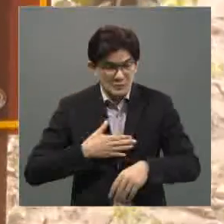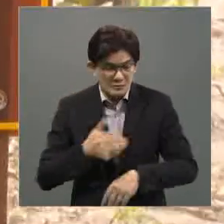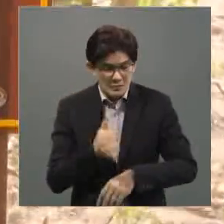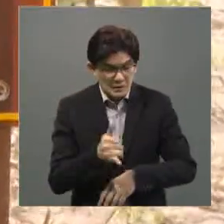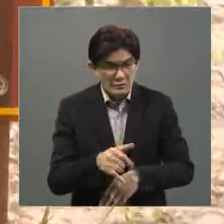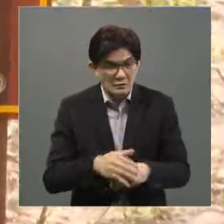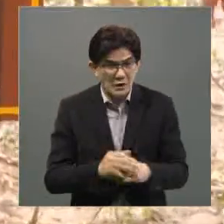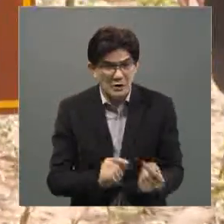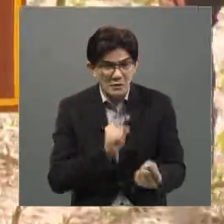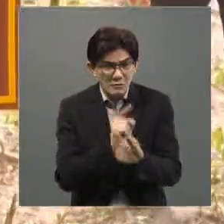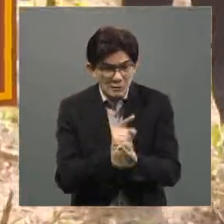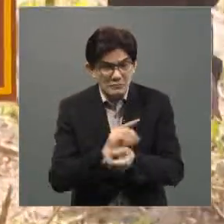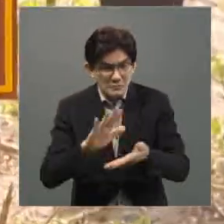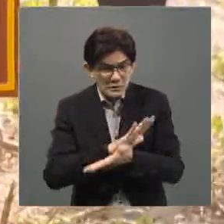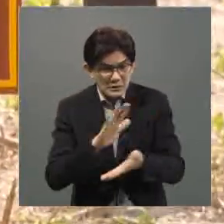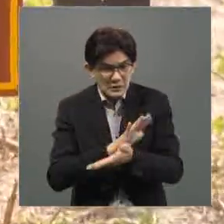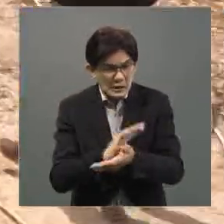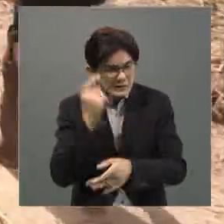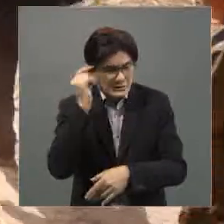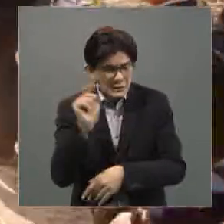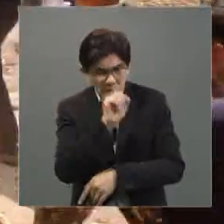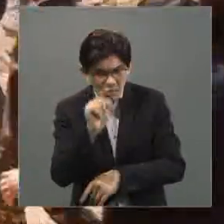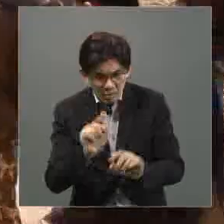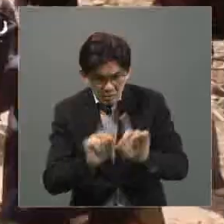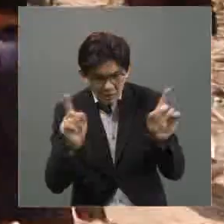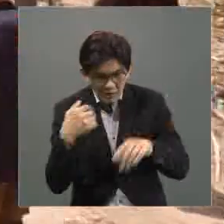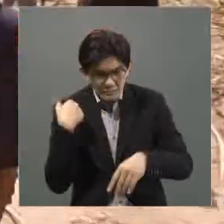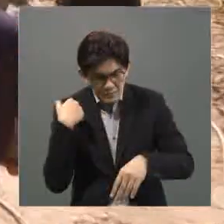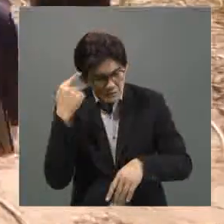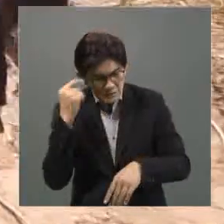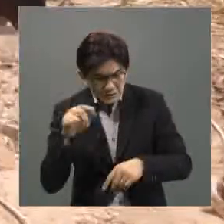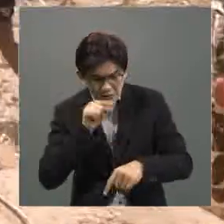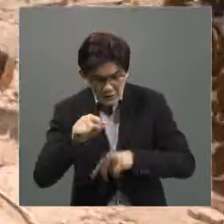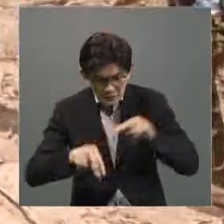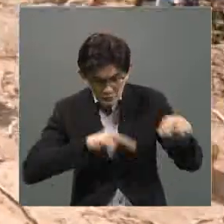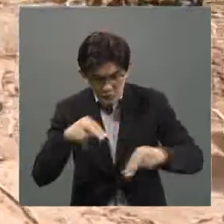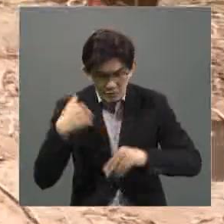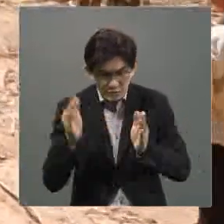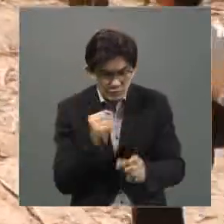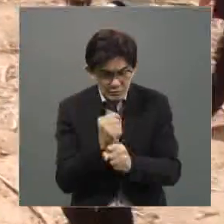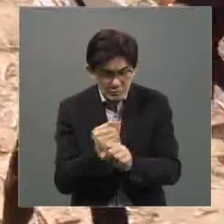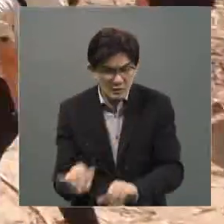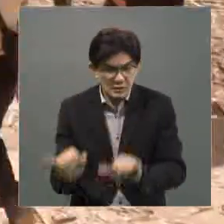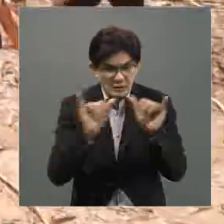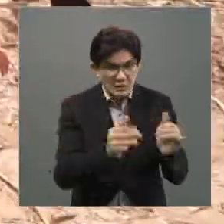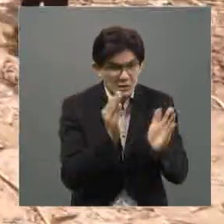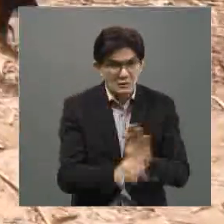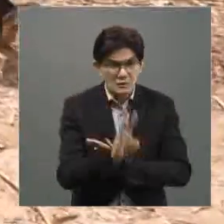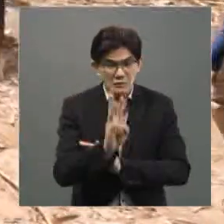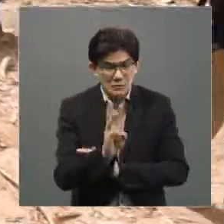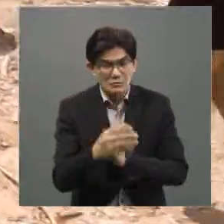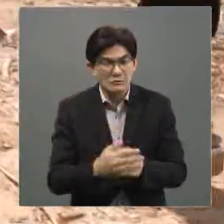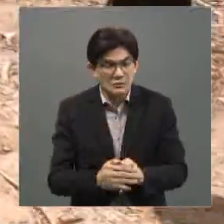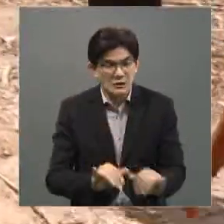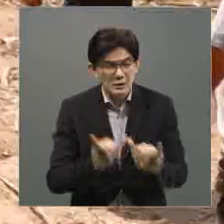เนี่ยผมเจอว่าการออกเอกสารสิทธิ์มันมีพิรุธผมก็สั่งตรวจสอบจึงนำไปสู่การสั่งย้ายเจ้าหน้าที่ที่เกี่ยวข้อง6คนแล้วไม่ใช่แ